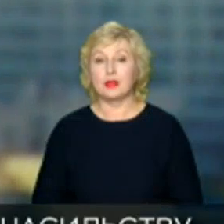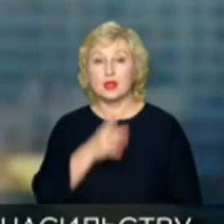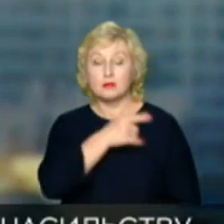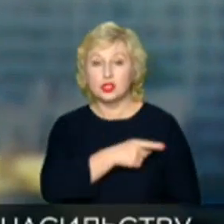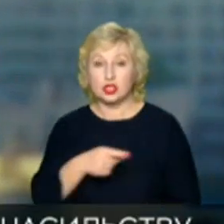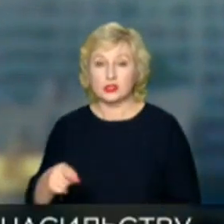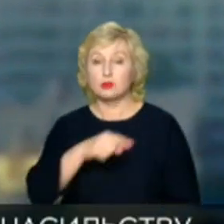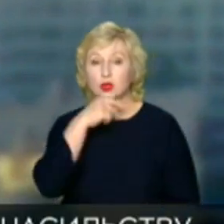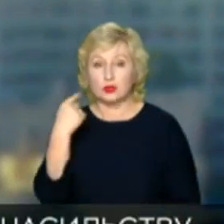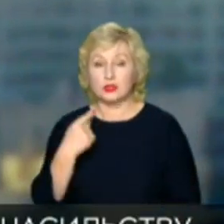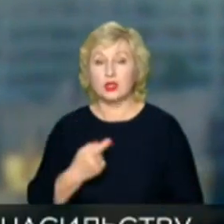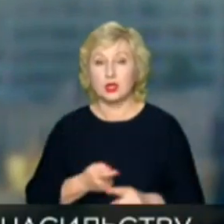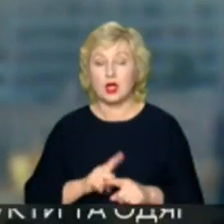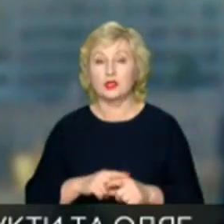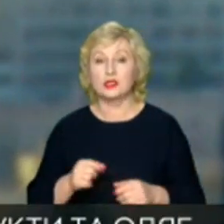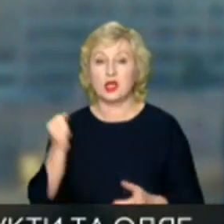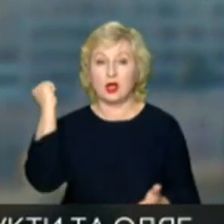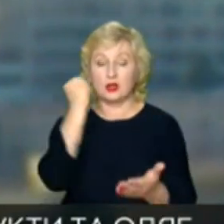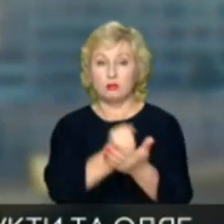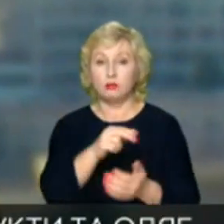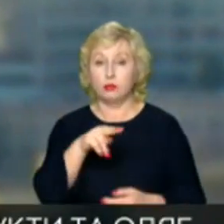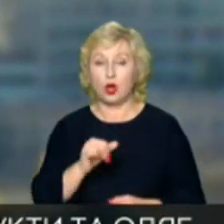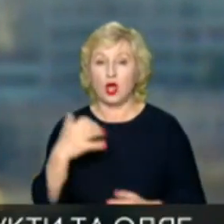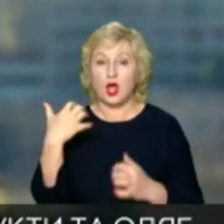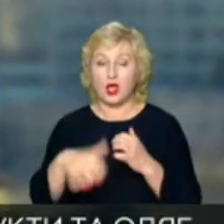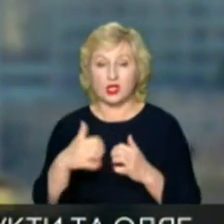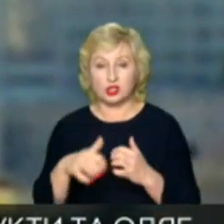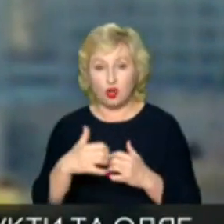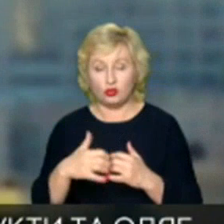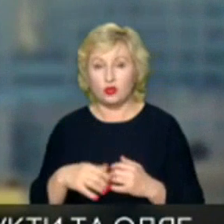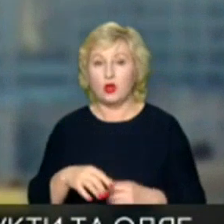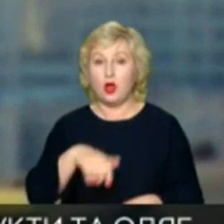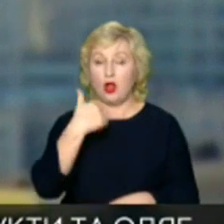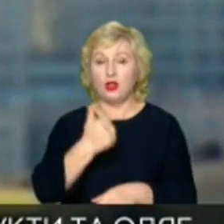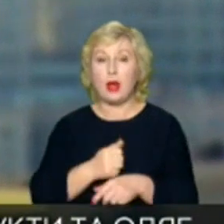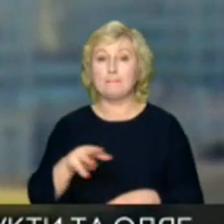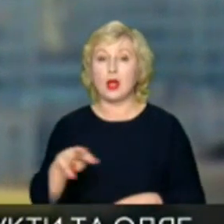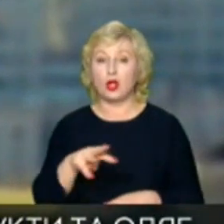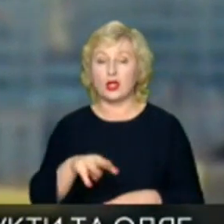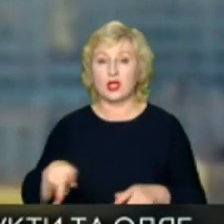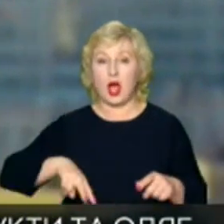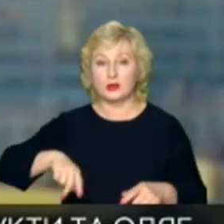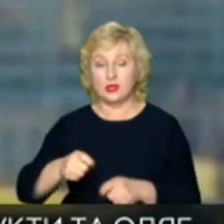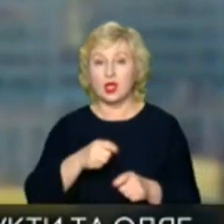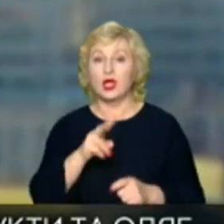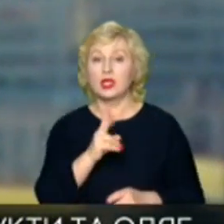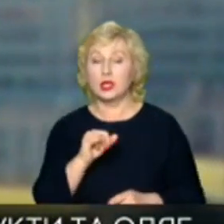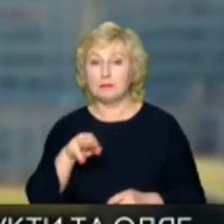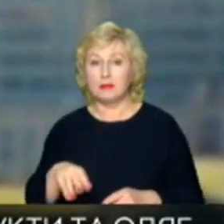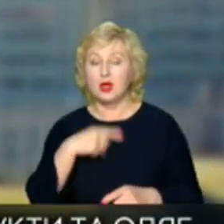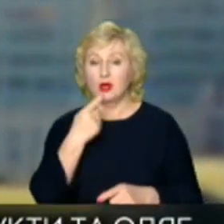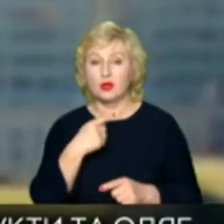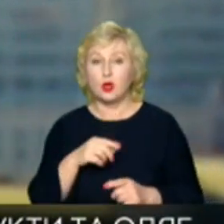Росіяни, ймовірно, готуються завдати ударів по Херсону. За словами голови Миколаївської обласної військової адміністрації Віталія Кіма, окупанти